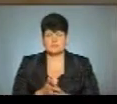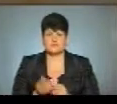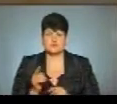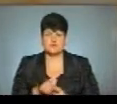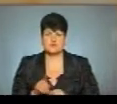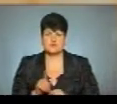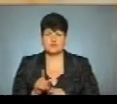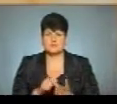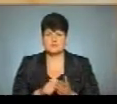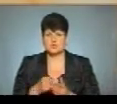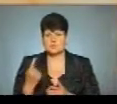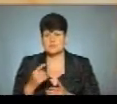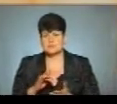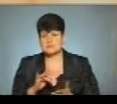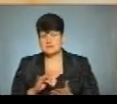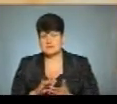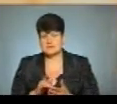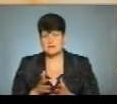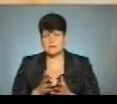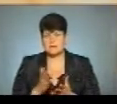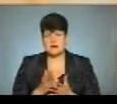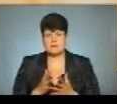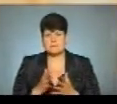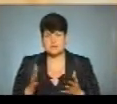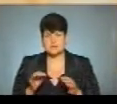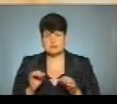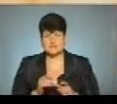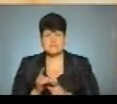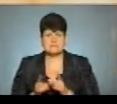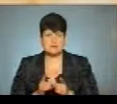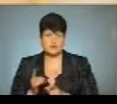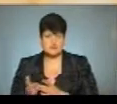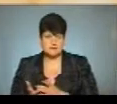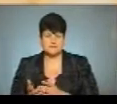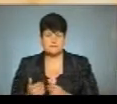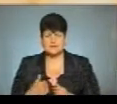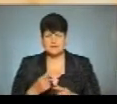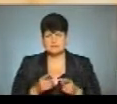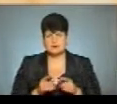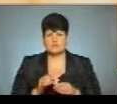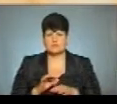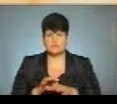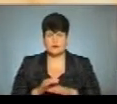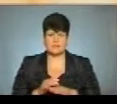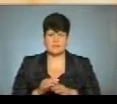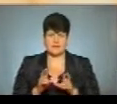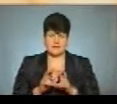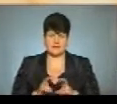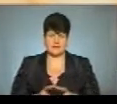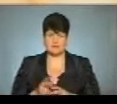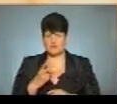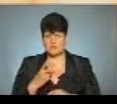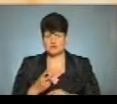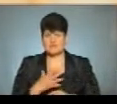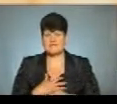що місто є обласним центром, воно має більше можливостей змінюватися. І ми насправді провели статистичний аналіз і побачили,